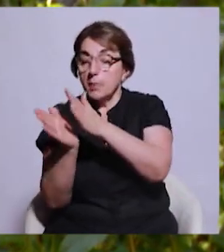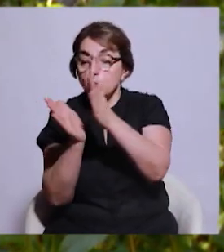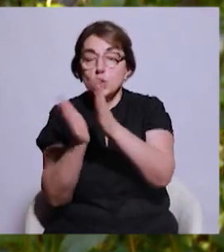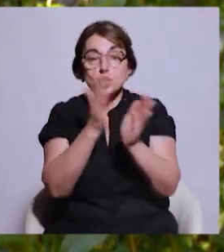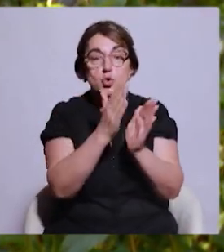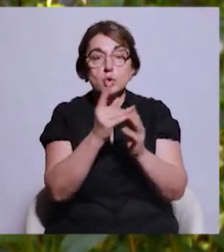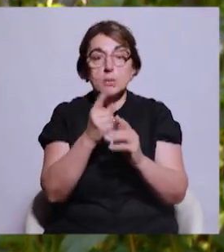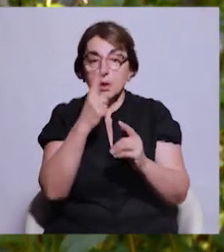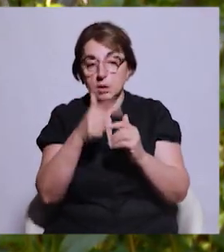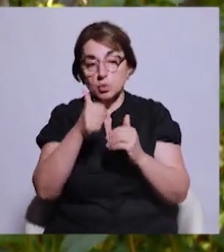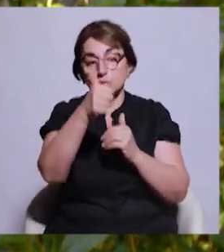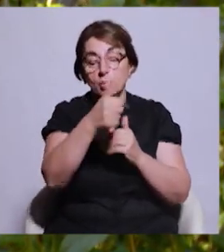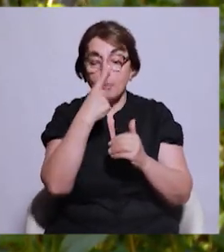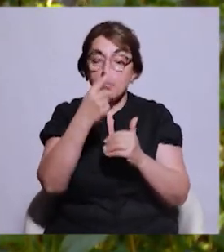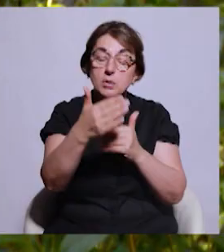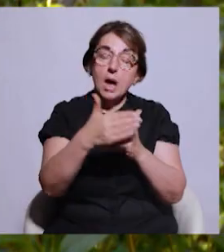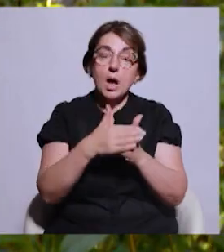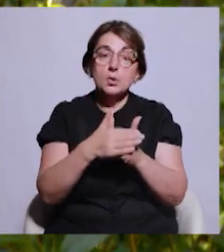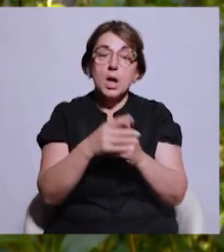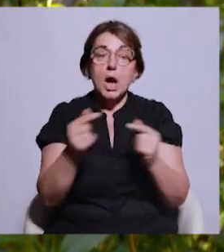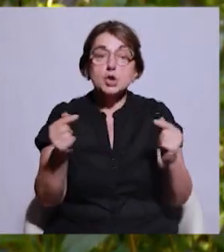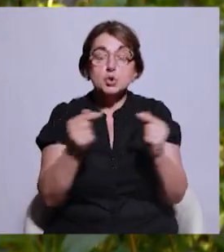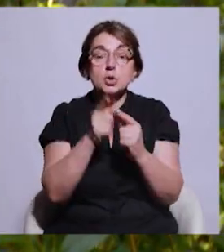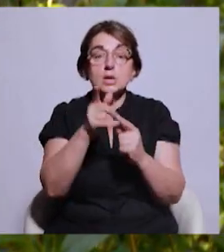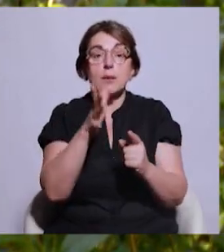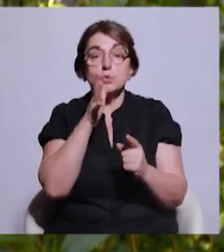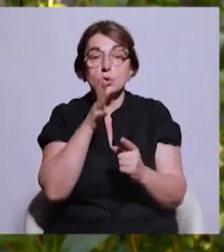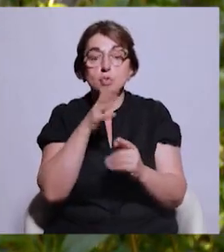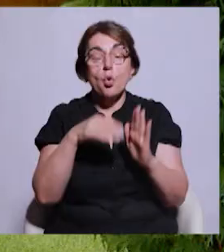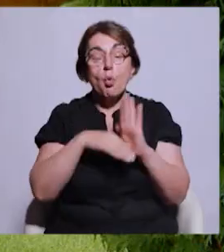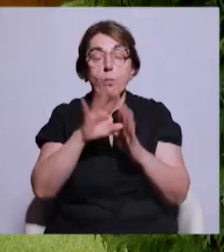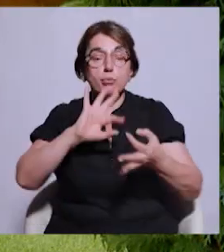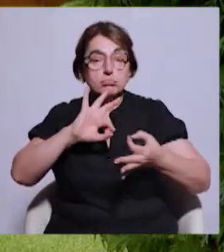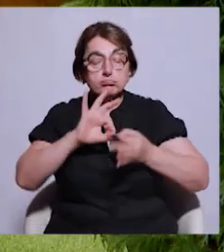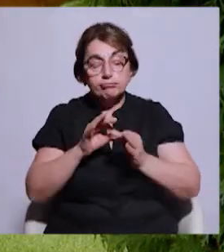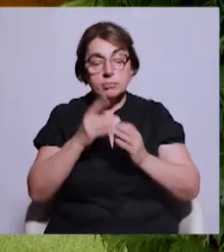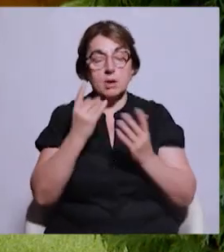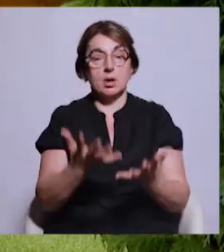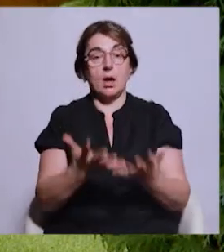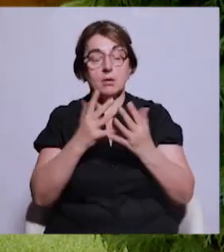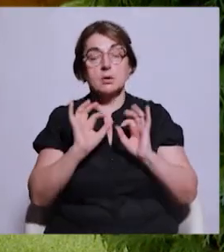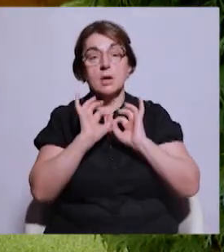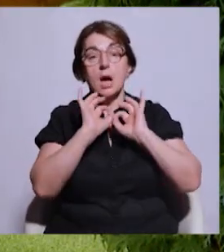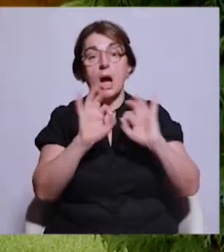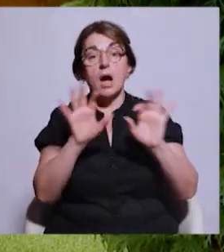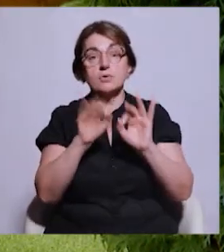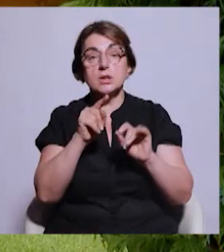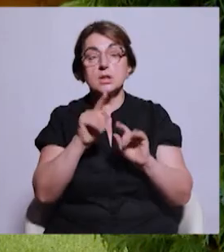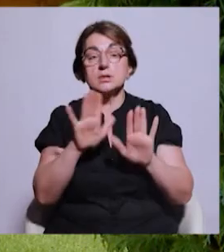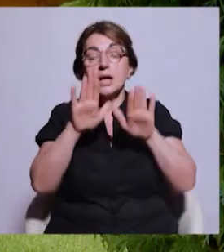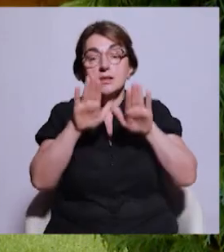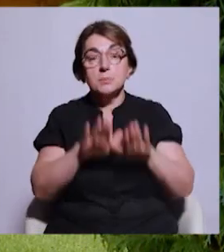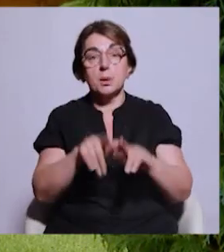ან რომელიმე ერთიდან მოშორებული მეორესთან უფრო ახლოს, სწორედ ასეთ დროს უფრო ზუსტად რომ ზედმიწევნით ავხსნათ და